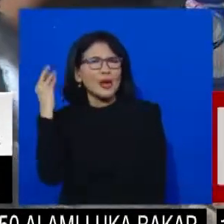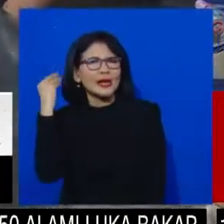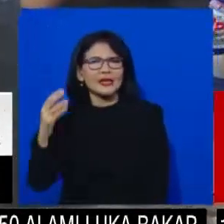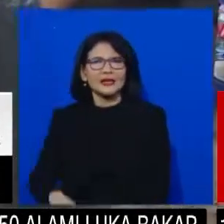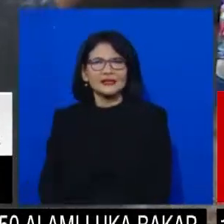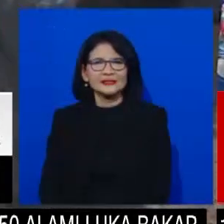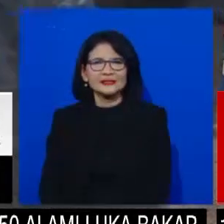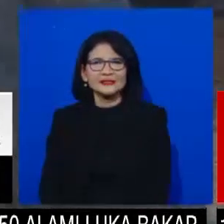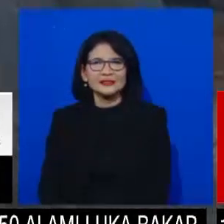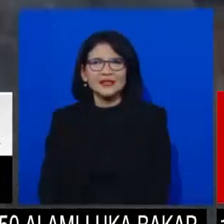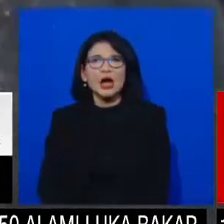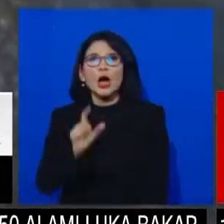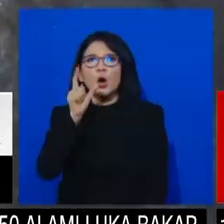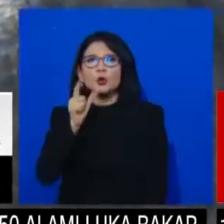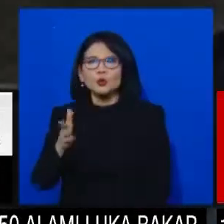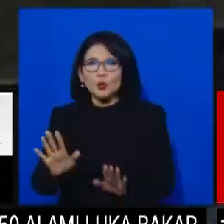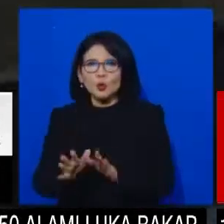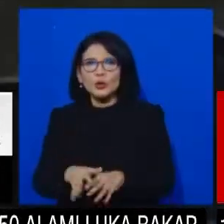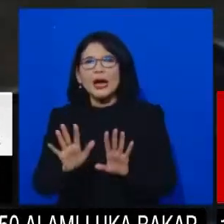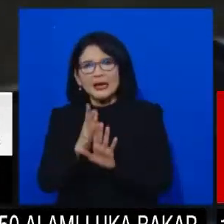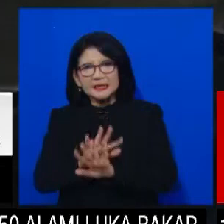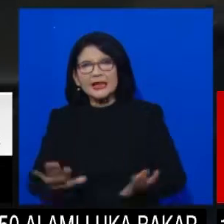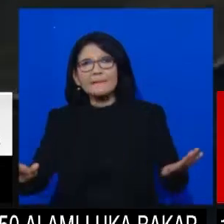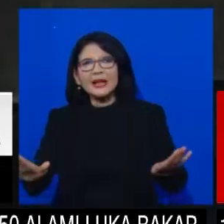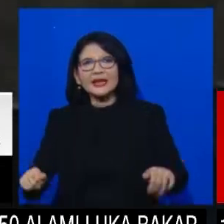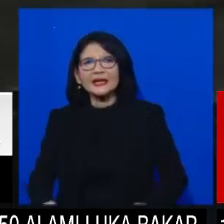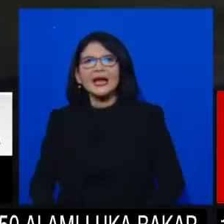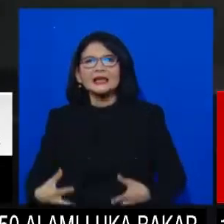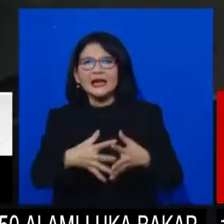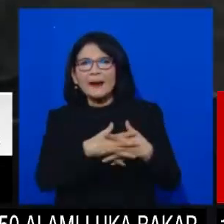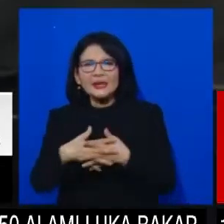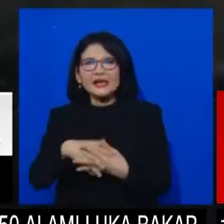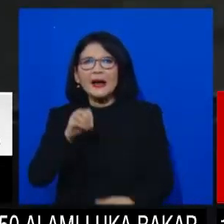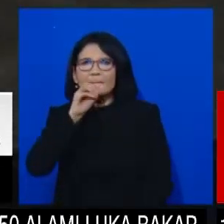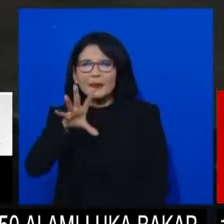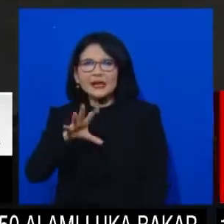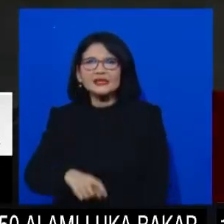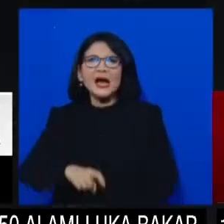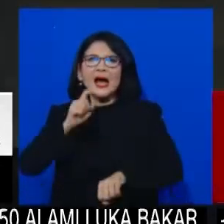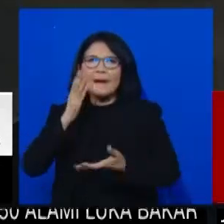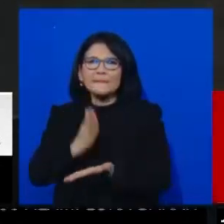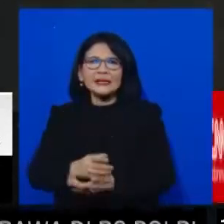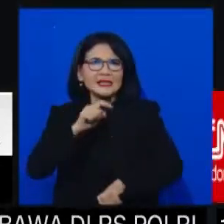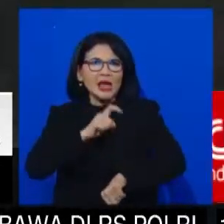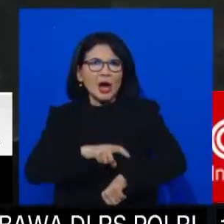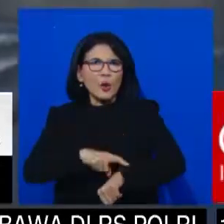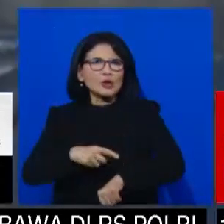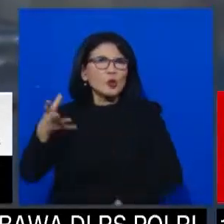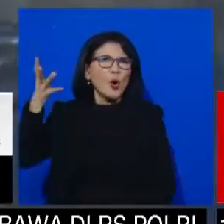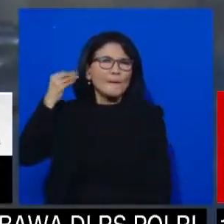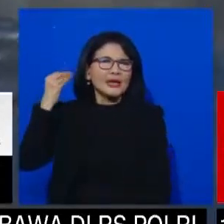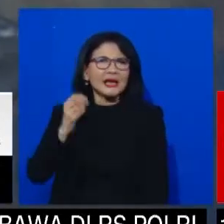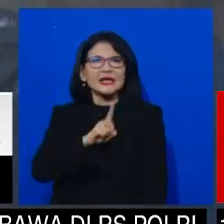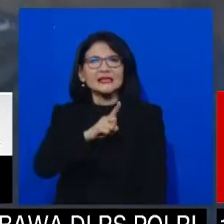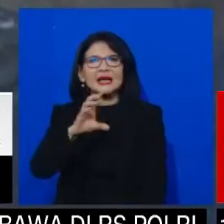CNNIndonesia.com, Administrasi Keselamatan dan Kesehatan Kerja Amerika Serikat atau OSHA menyebut batas waktu maksimum mendengar suara 100 desibel adalah